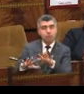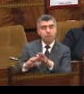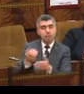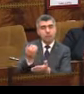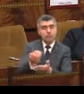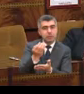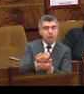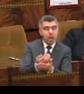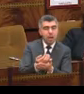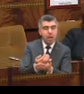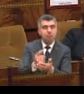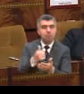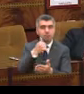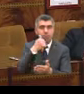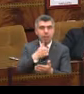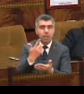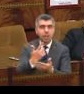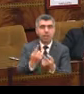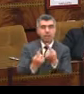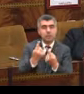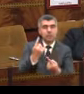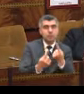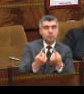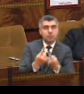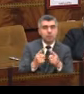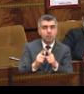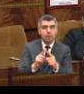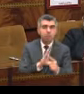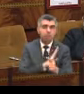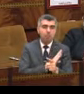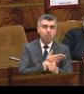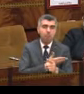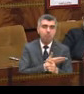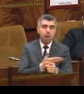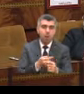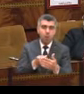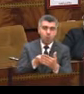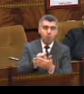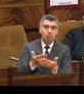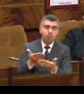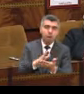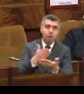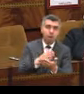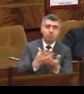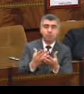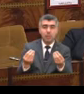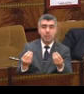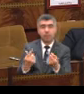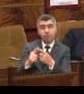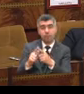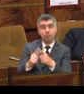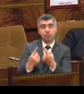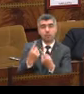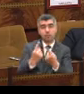كالتسول والجرائم ضد الأصول وضد الفروع وتناسل أشكال العنف ضد النساء والأطفال وغيرها من الظواهر